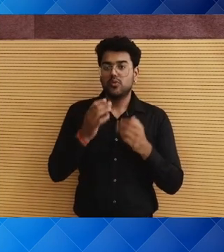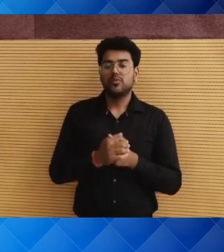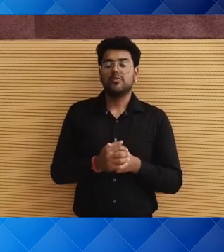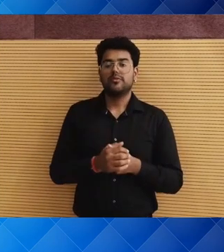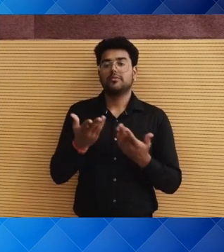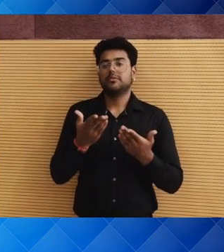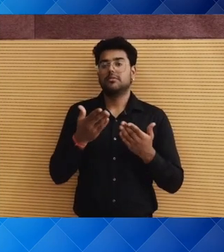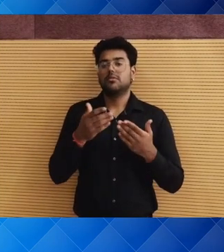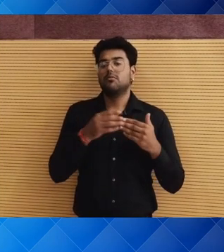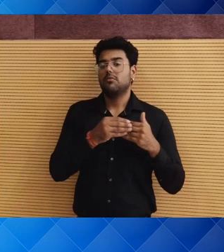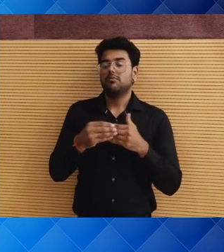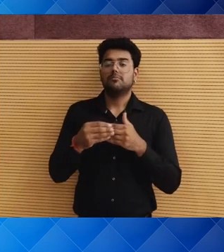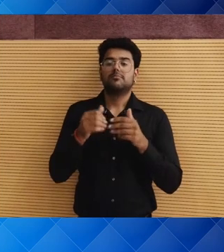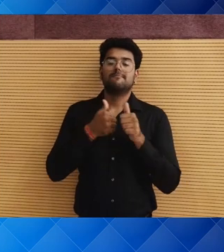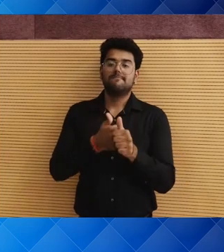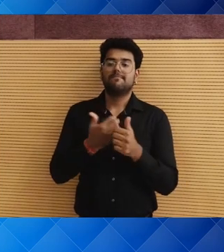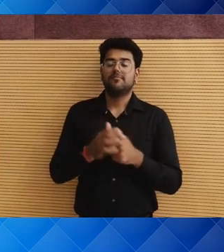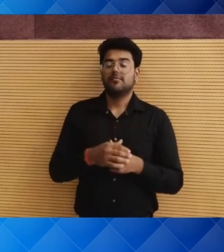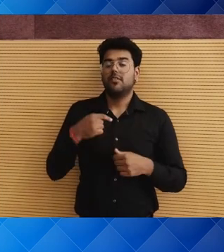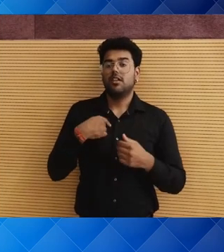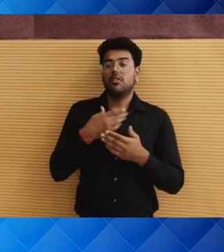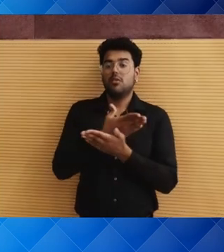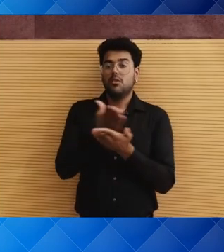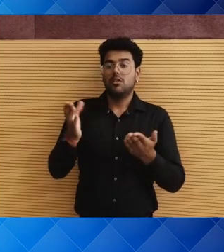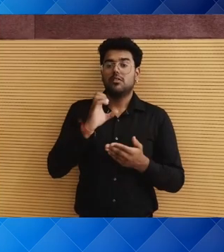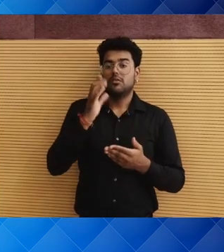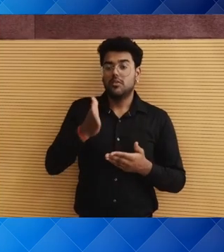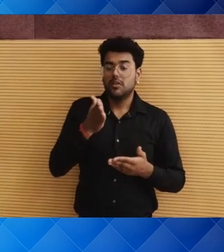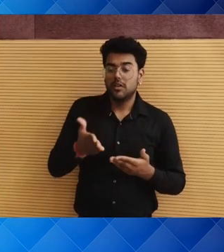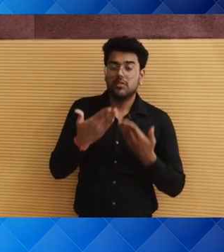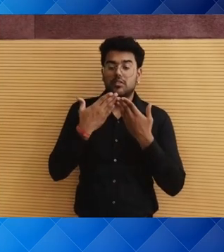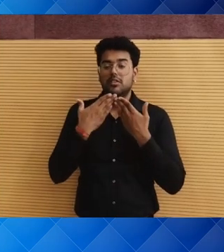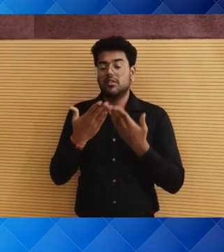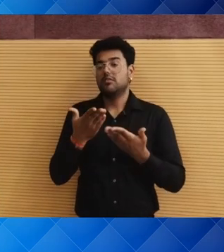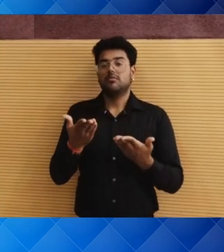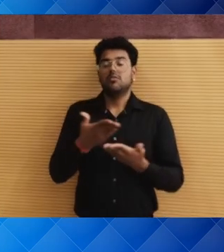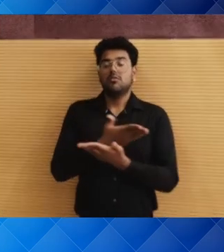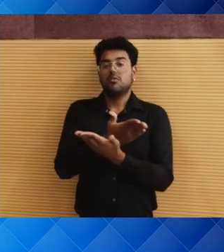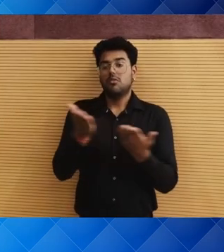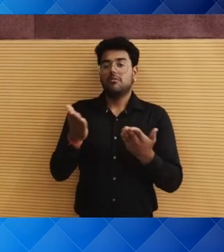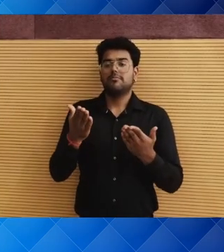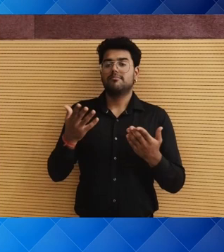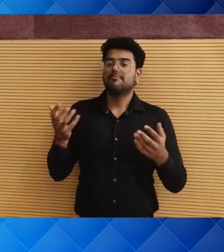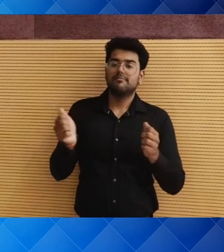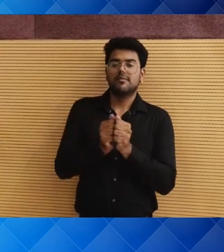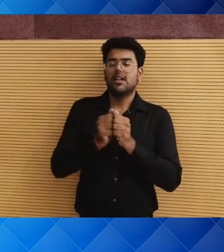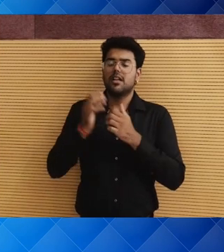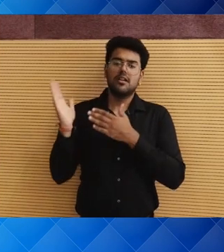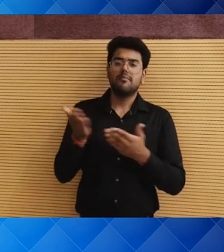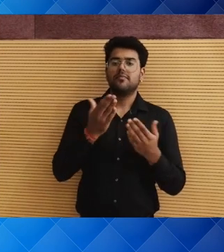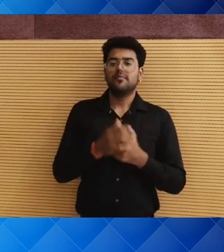मंत्र को लेके जाएगा। मैं आप सभी को अनेक अनेक शुभेच्छा, अनेक अनेक बधाई देता हूं और सब आइए मिलके इस विषय